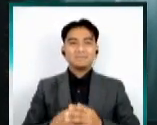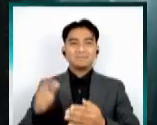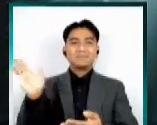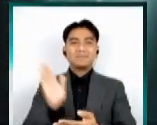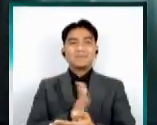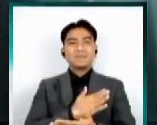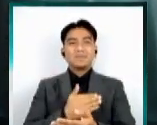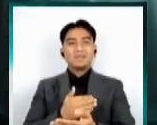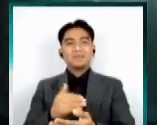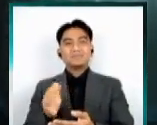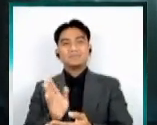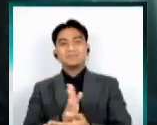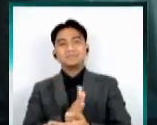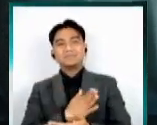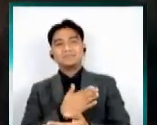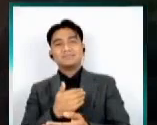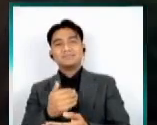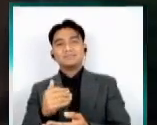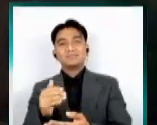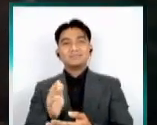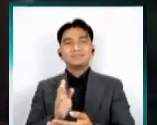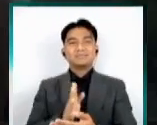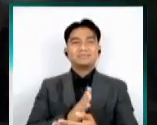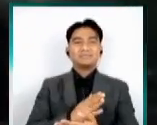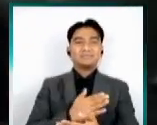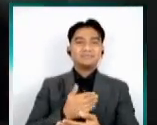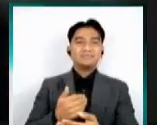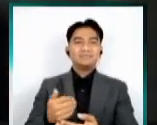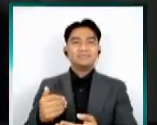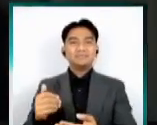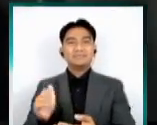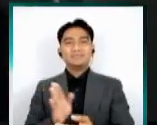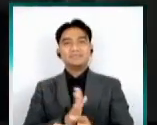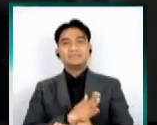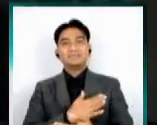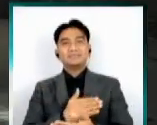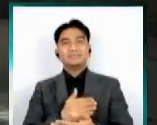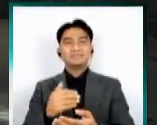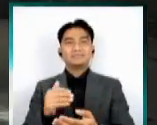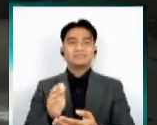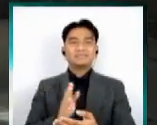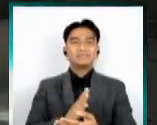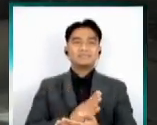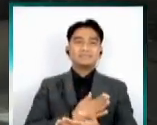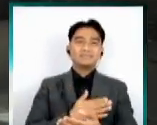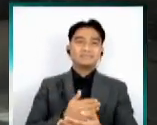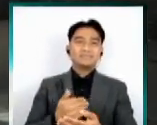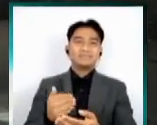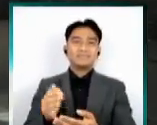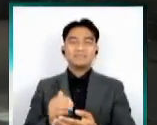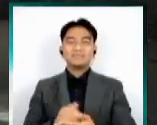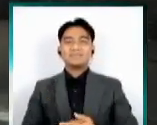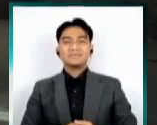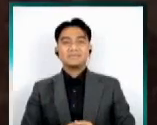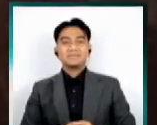but I know now I've found the one I love.